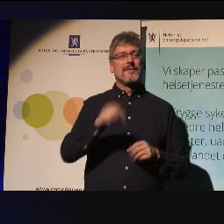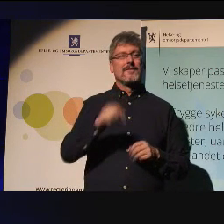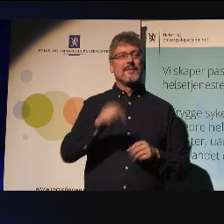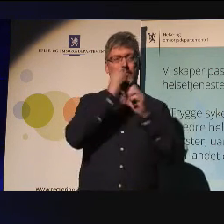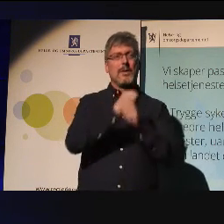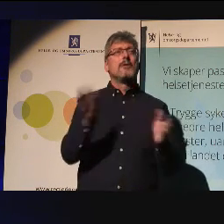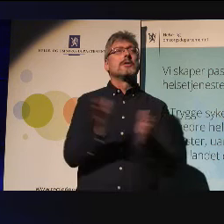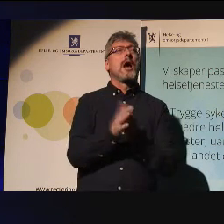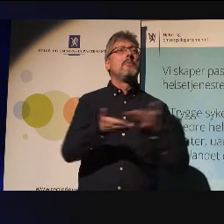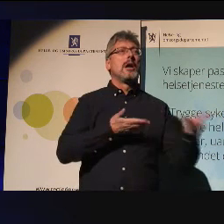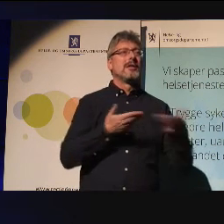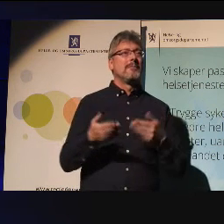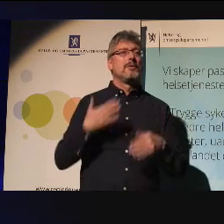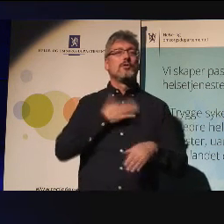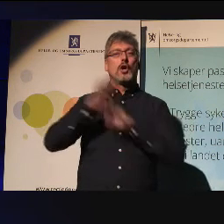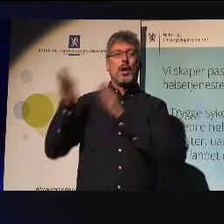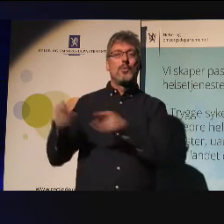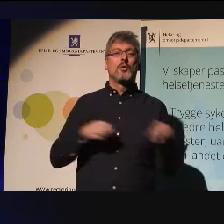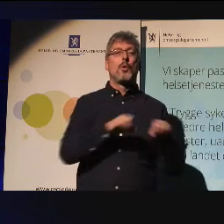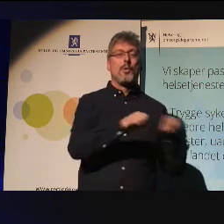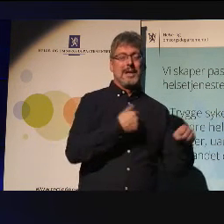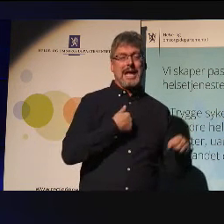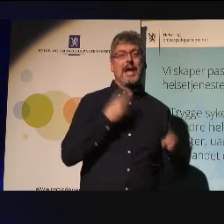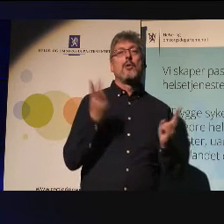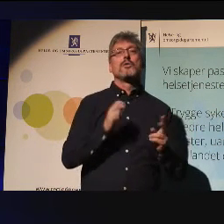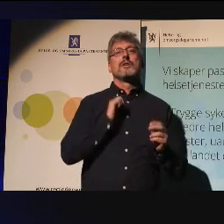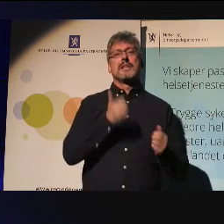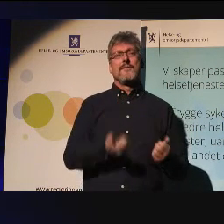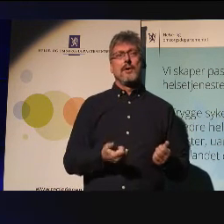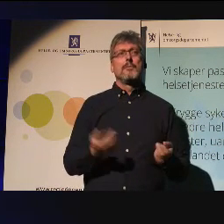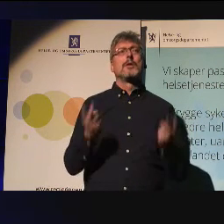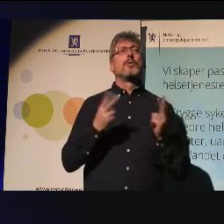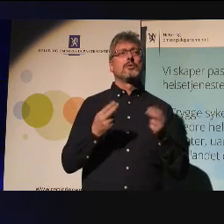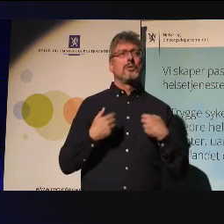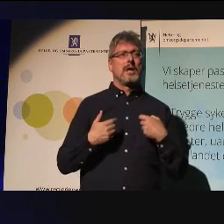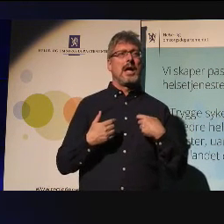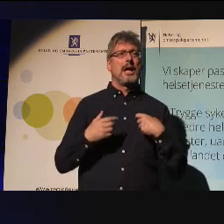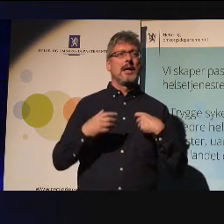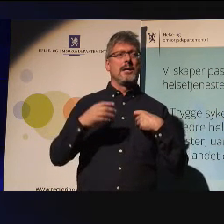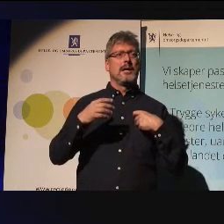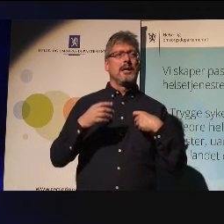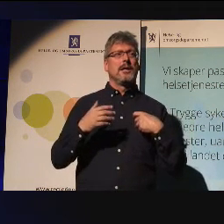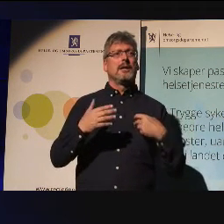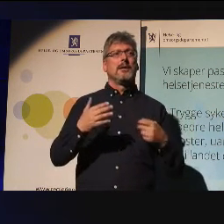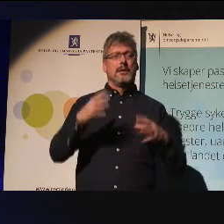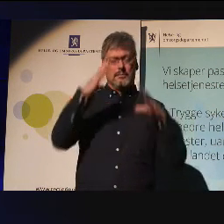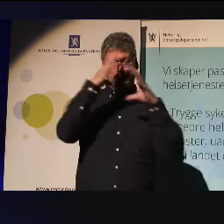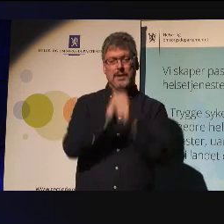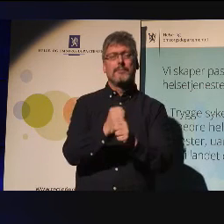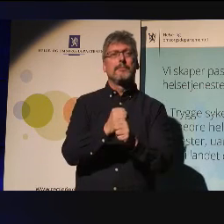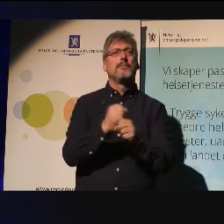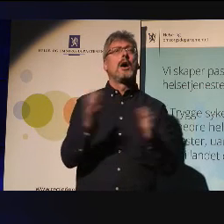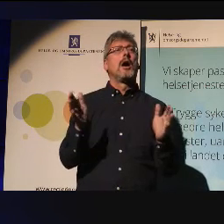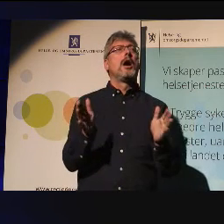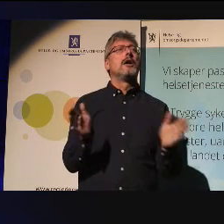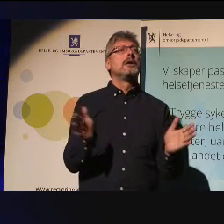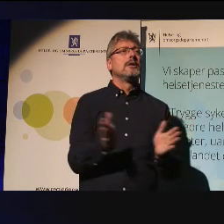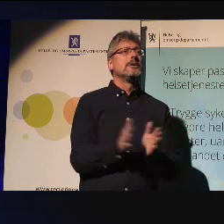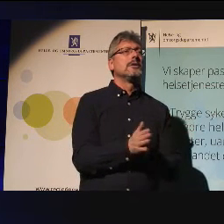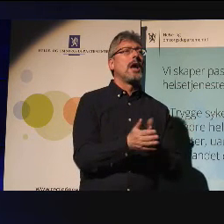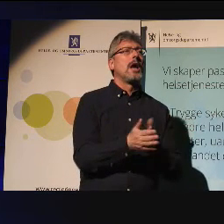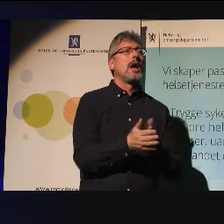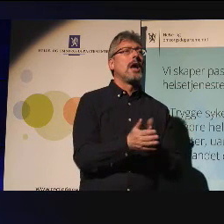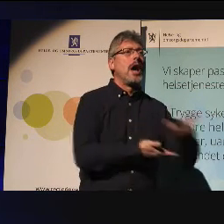det er selvfølgelig jeg også. Men vi er også opptatt av bedre samhandling innad i kommunen